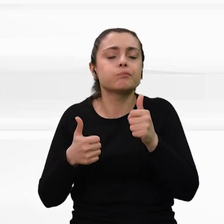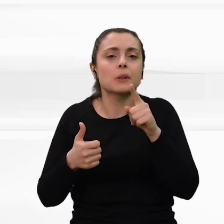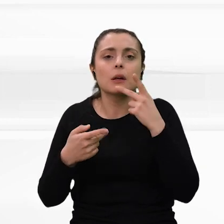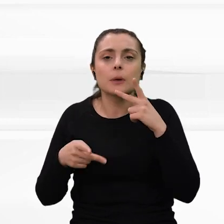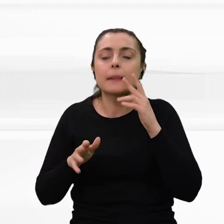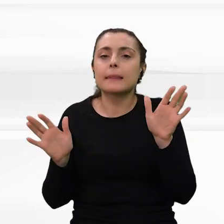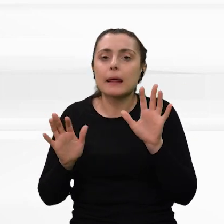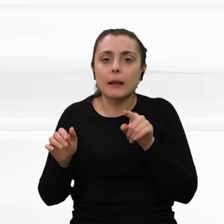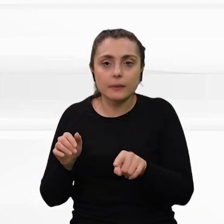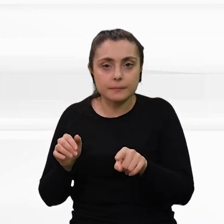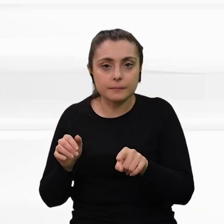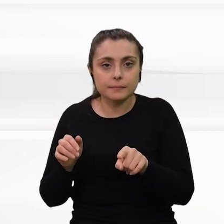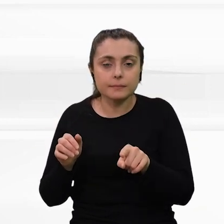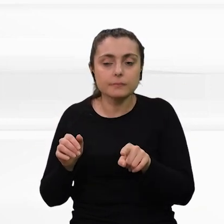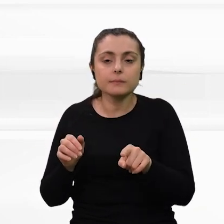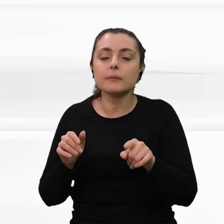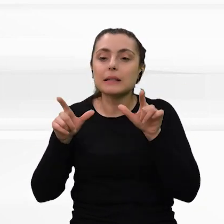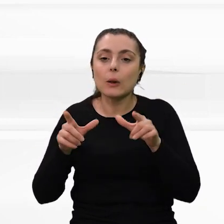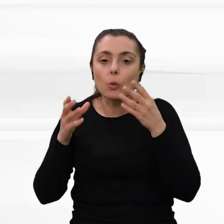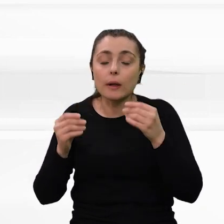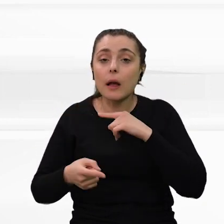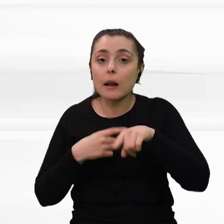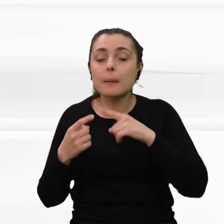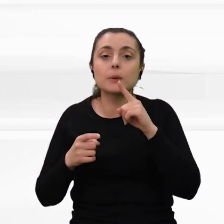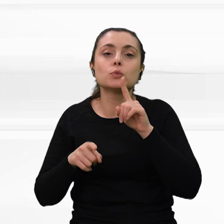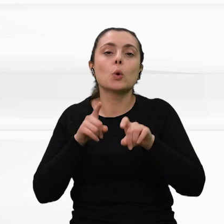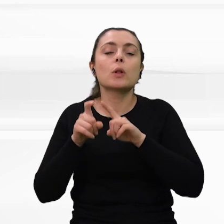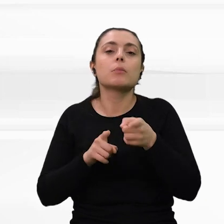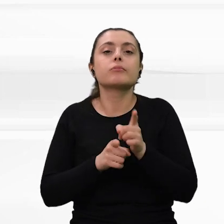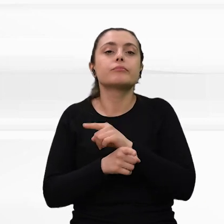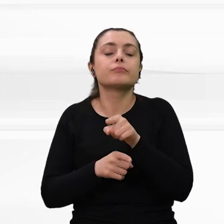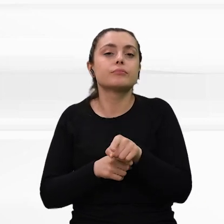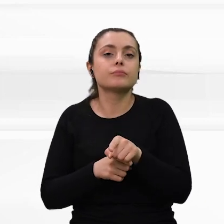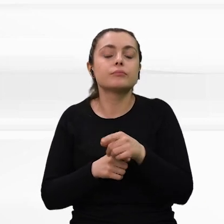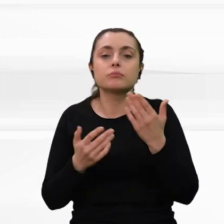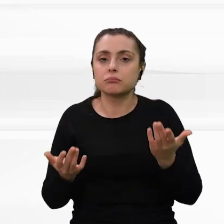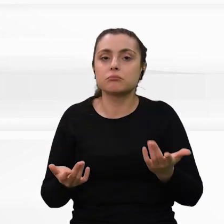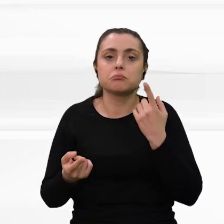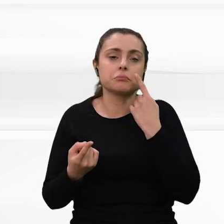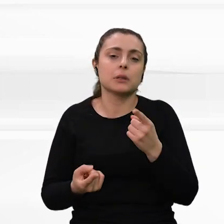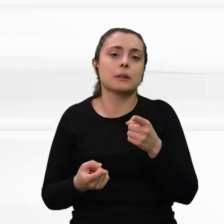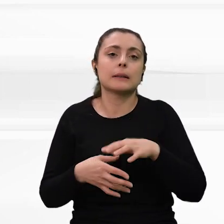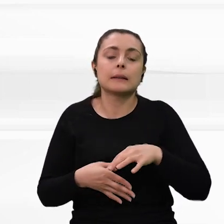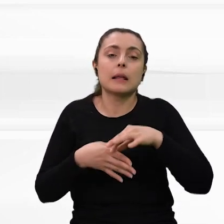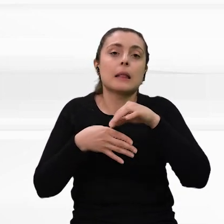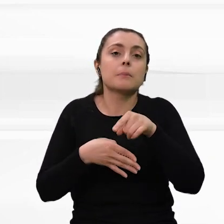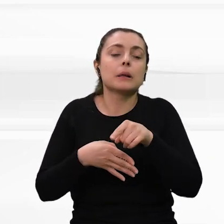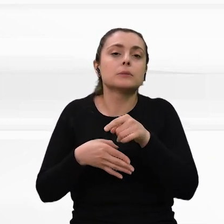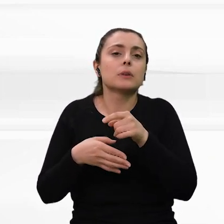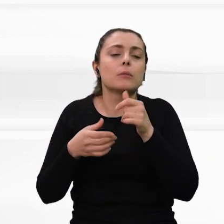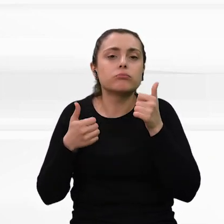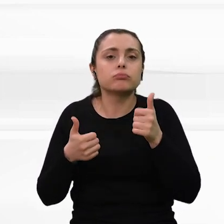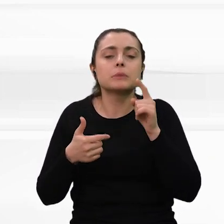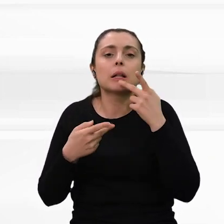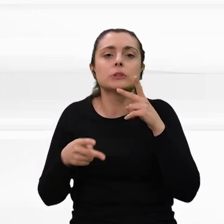bir açıklama değil Bilge gerekli olanı arayan bir sorgulama türüdür Evet arkadaşlar bakın kanıtlanması